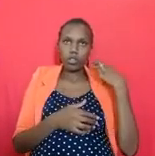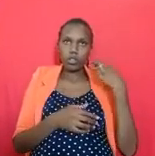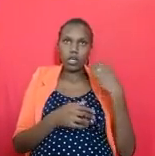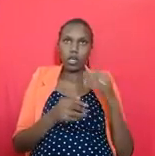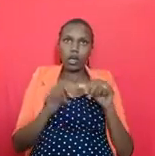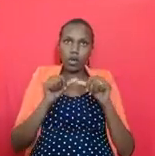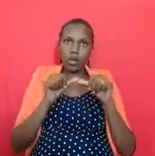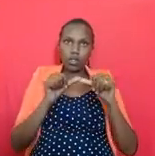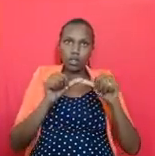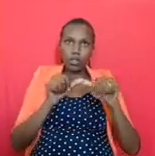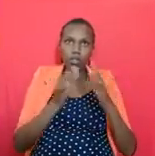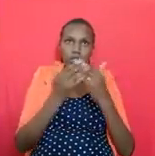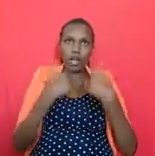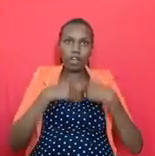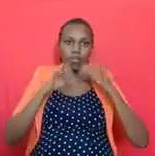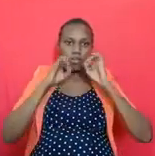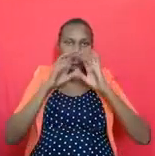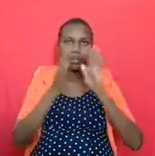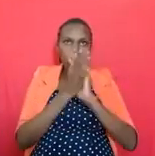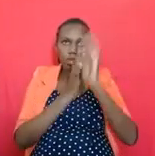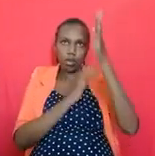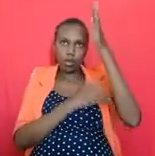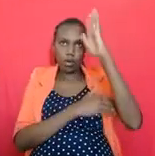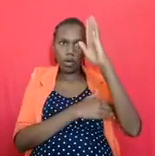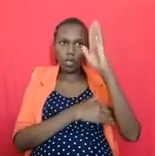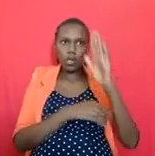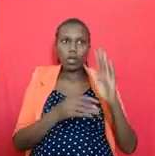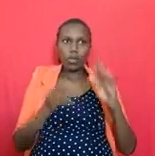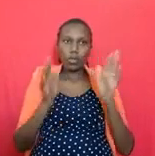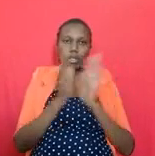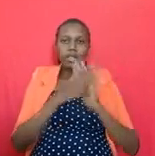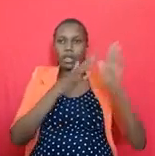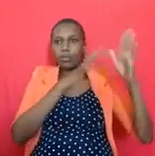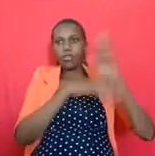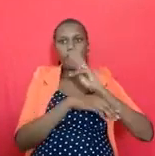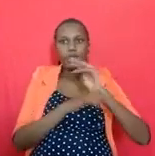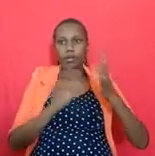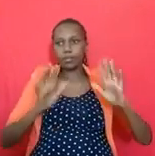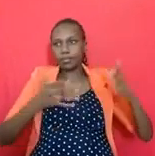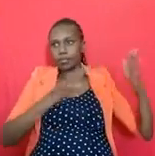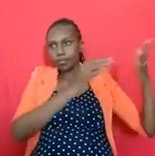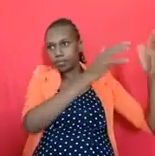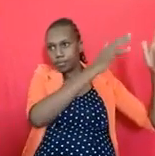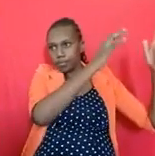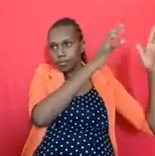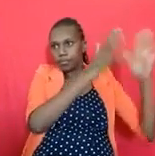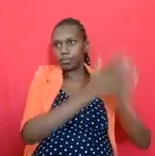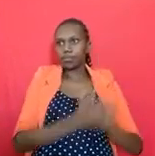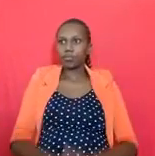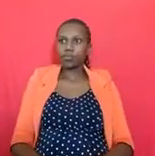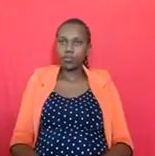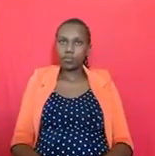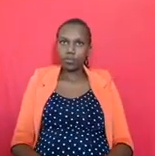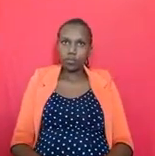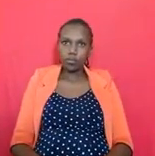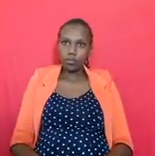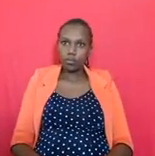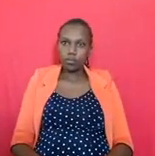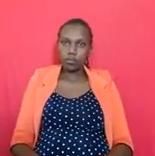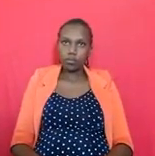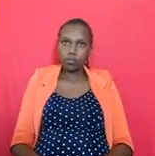waga kakiradhimu harigai. Rekei tuhulire adhuria ya rohe. Ruega,